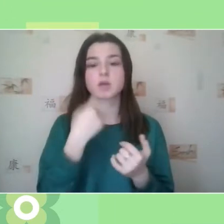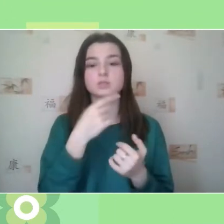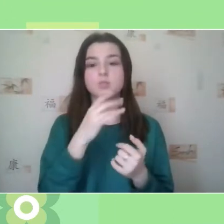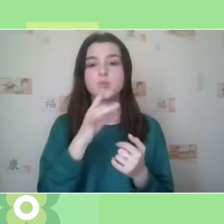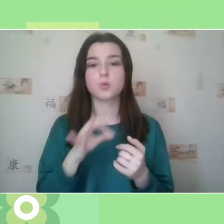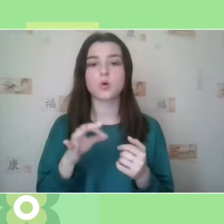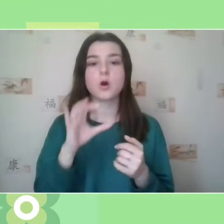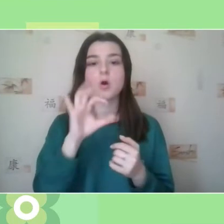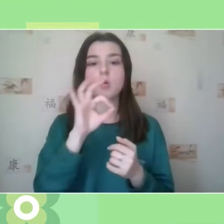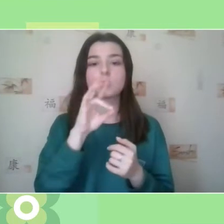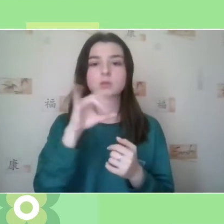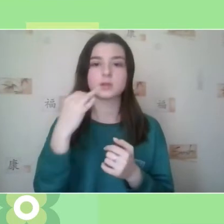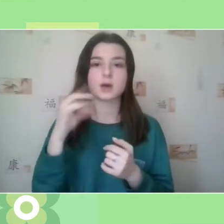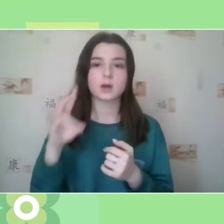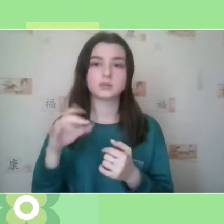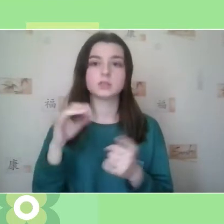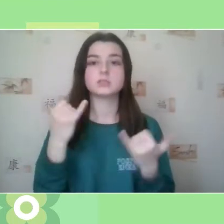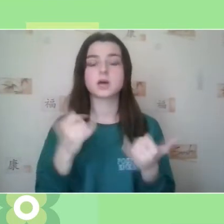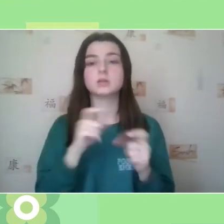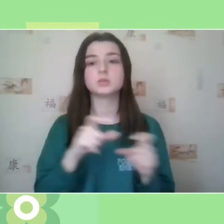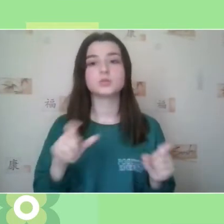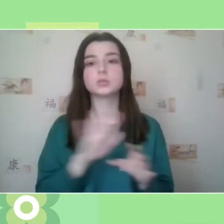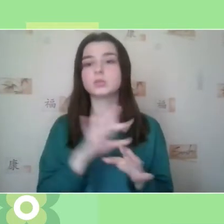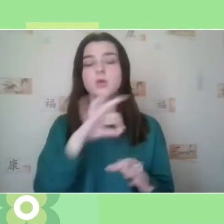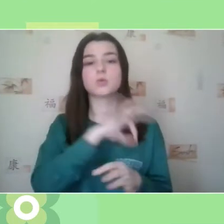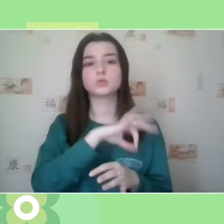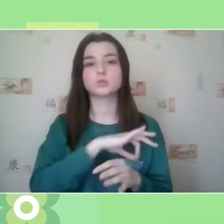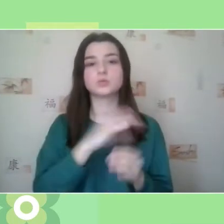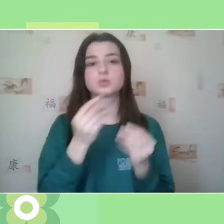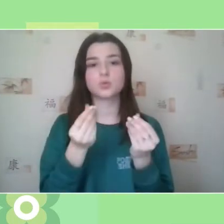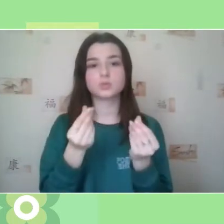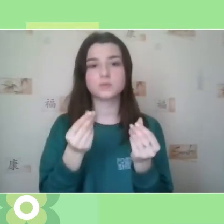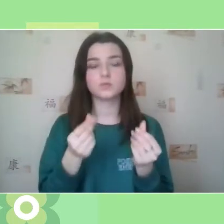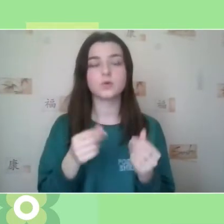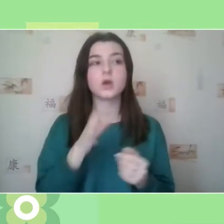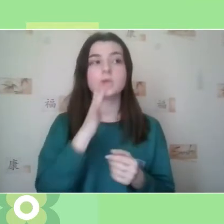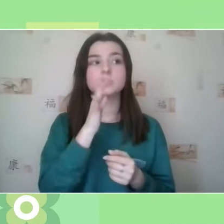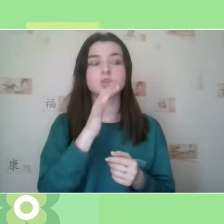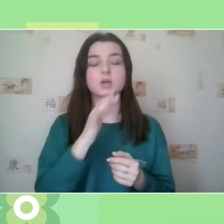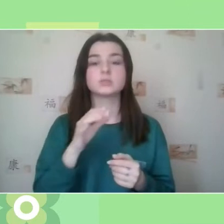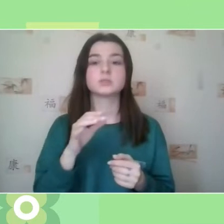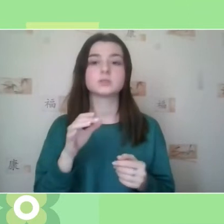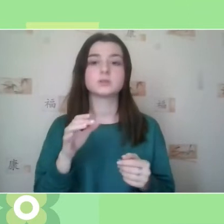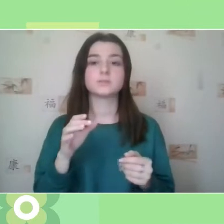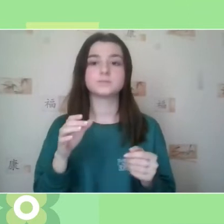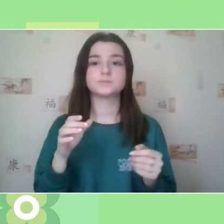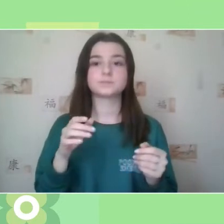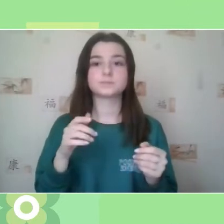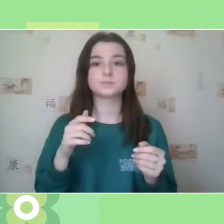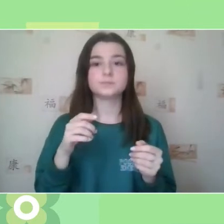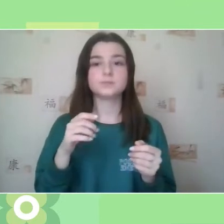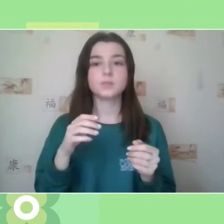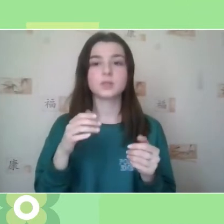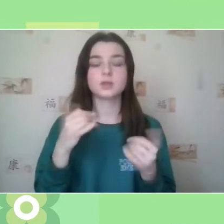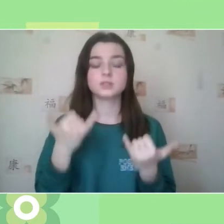люди, які готові жертвувати, не користуються готівкою. По-перше, в часи пандемії коронавірусу гроші переносять вірус, так